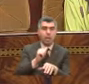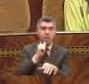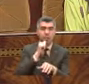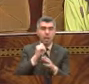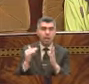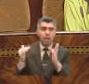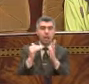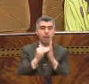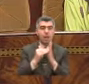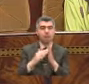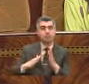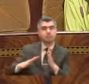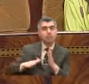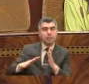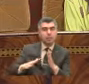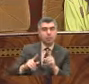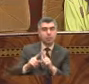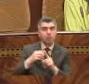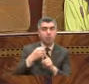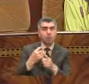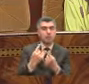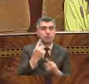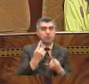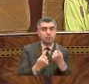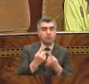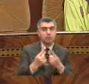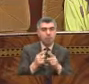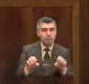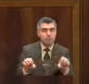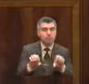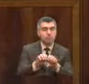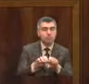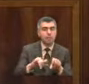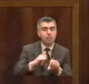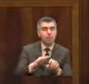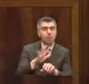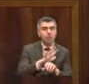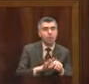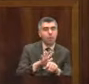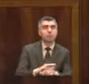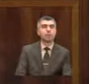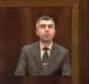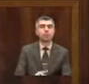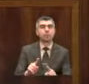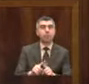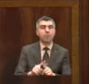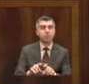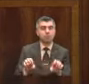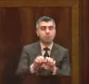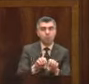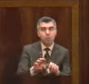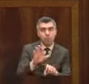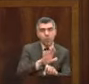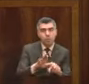مؤخرا، وتعثر برنامج تحسين مؤشرات الصرف الصحي السائل، سواء من حيث نسبة الربط على مستوى